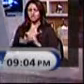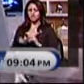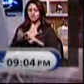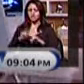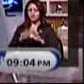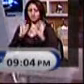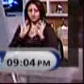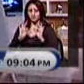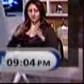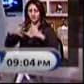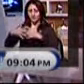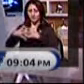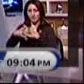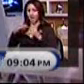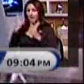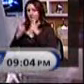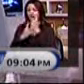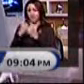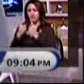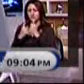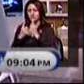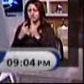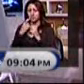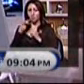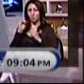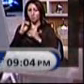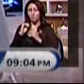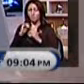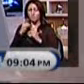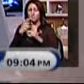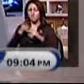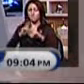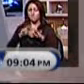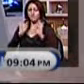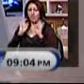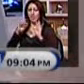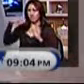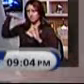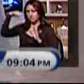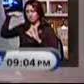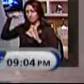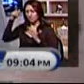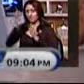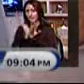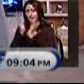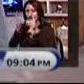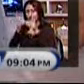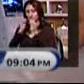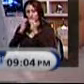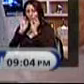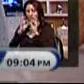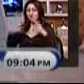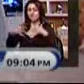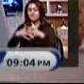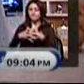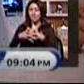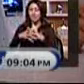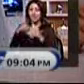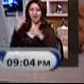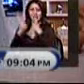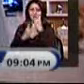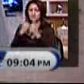كلهم اشتراكيين، دي مش مشكلة. خطورة الاخوان انهم اي حزب بيحكم بيجي كل العاملين في الحزب الحكومة، يعني لما تشوف الادارة الامريكية